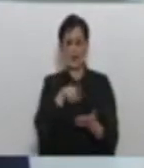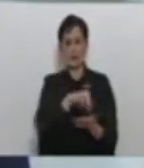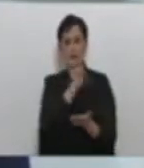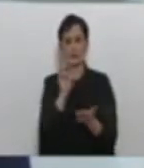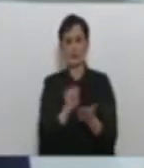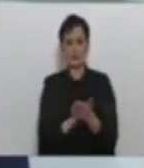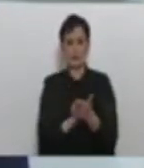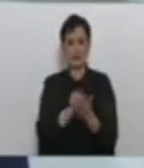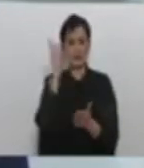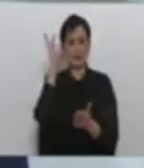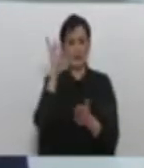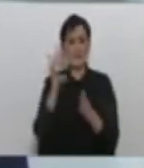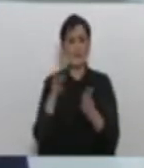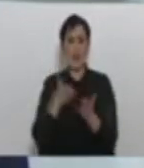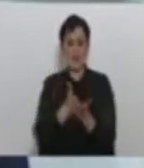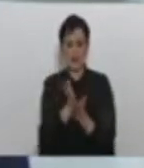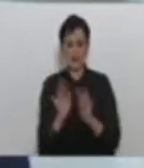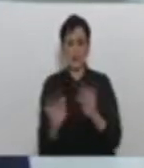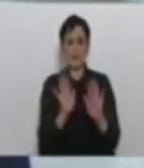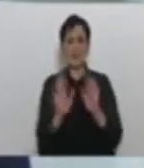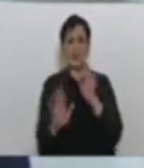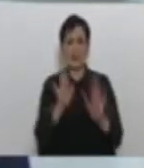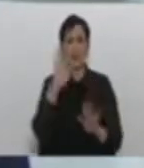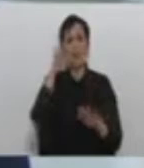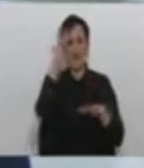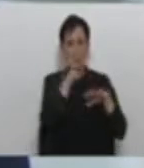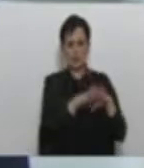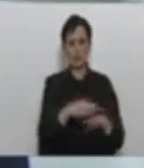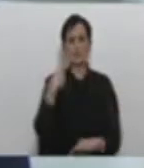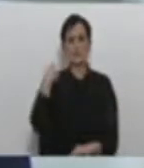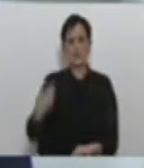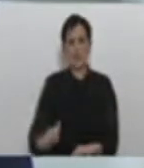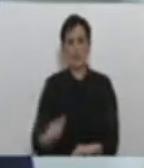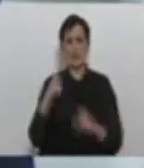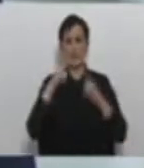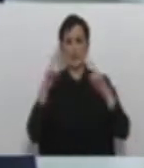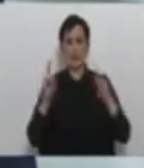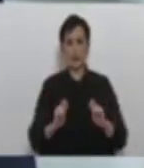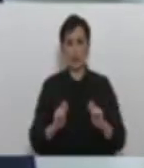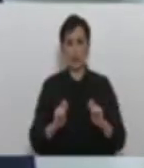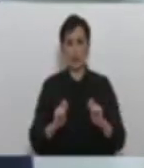მისიის ხელმძღვანელებს, მათ შორის ამერიკის შეერთებული შტატების, საფრანგეთის, უკრაინის,